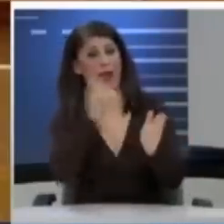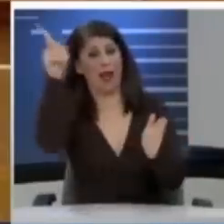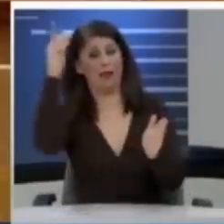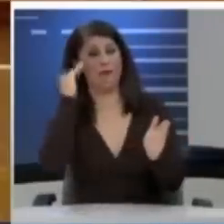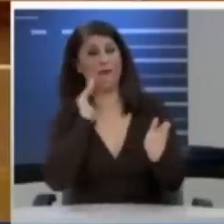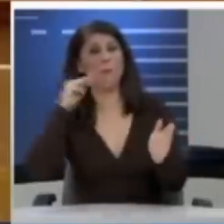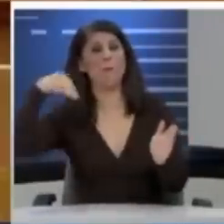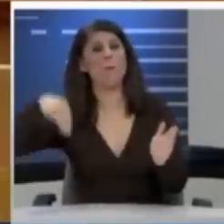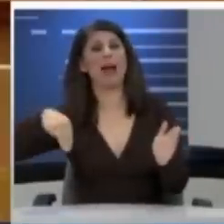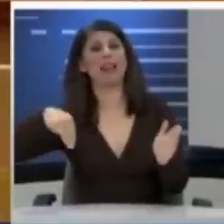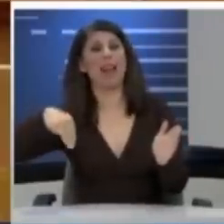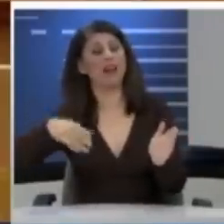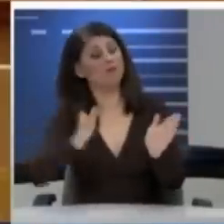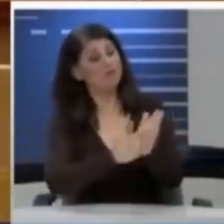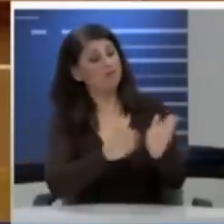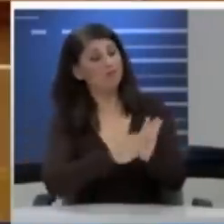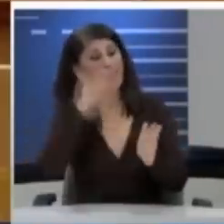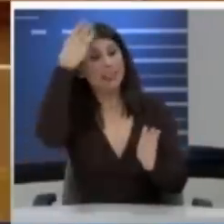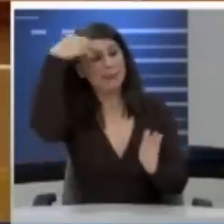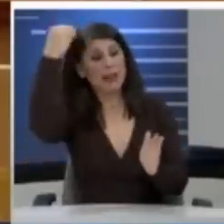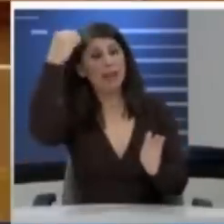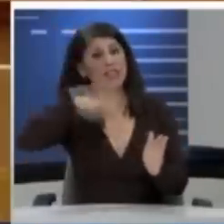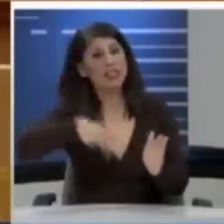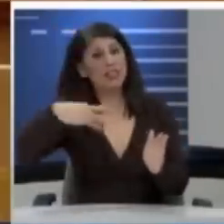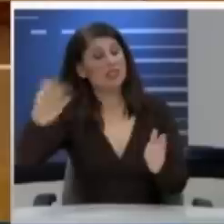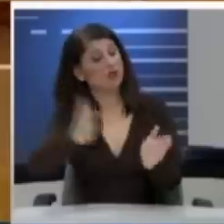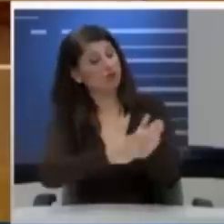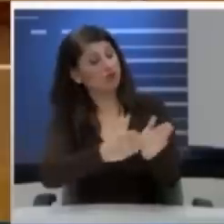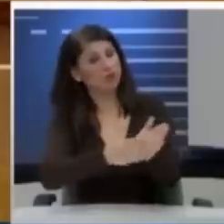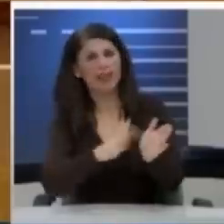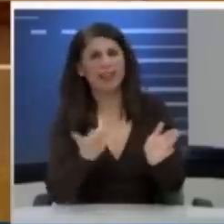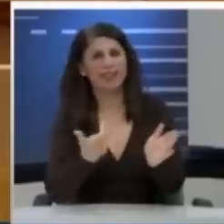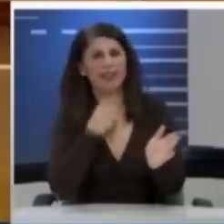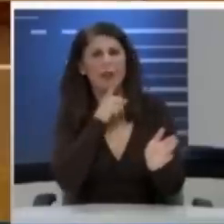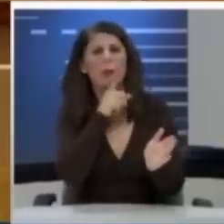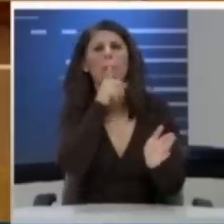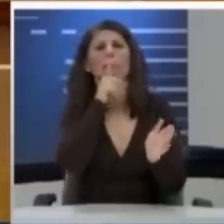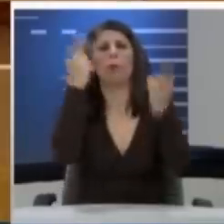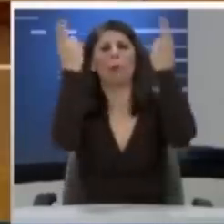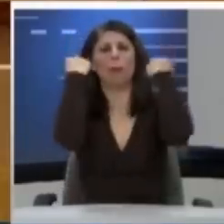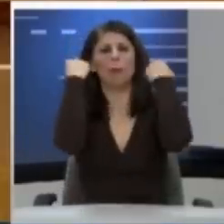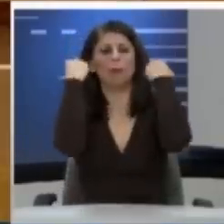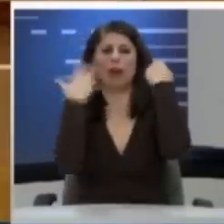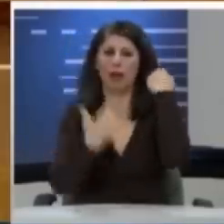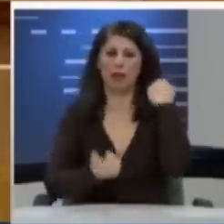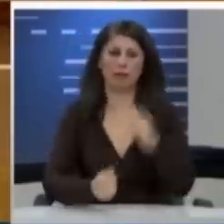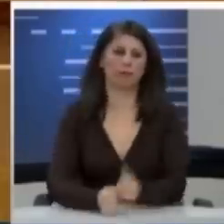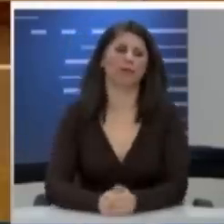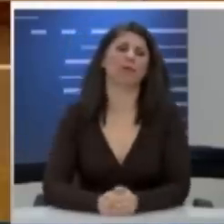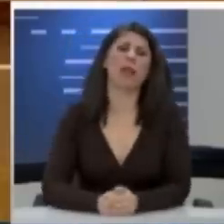καγκελάριο της Γερμανίας, την κυρία Μέρκελ. Το βασικό επιχείρημα που επικαλείται η κυβέρνηση, ότι